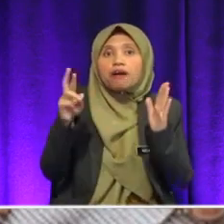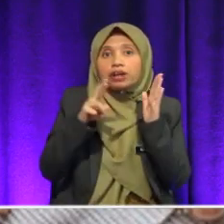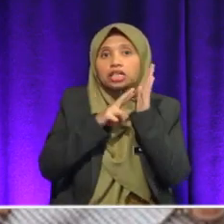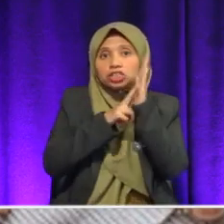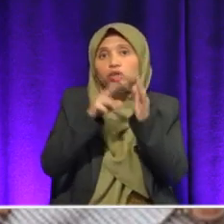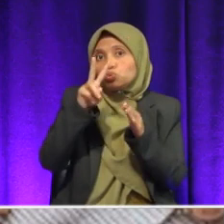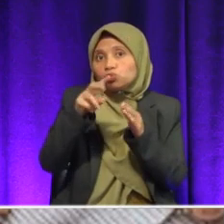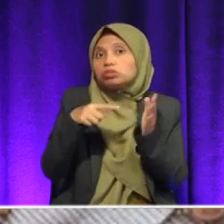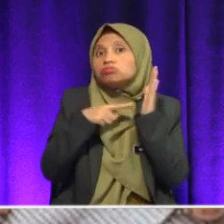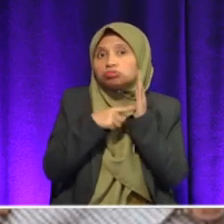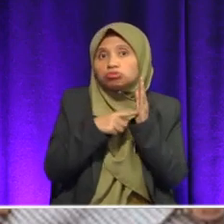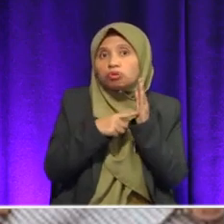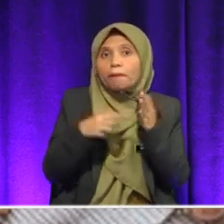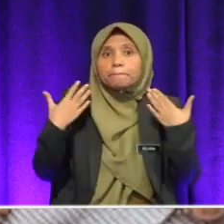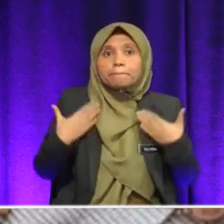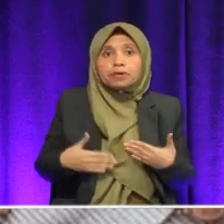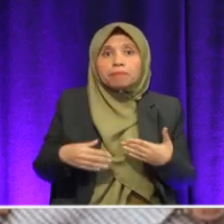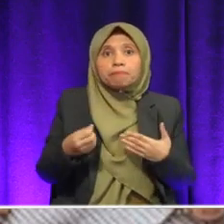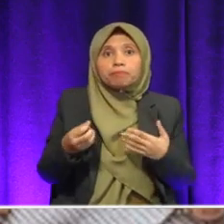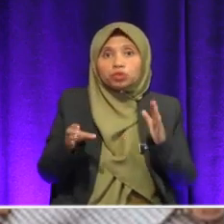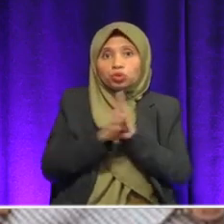beberapa contoh pakaian